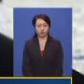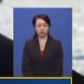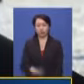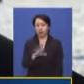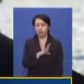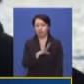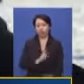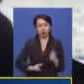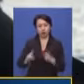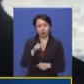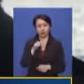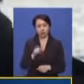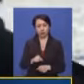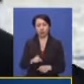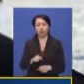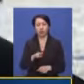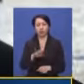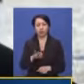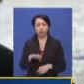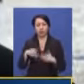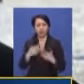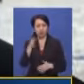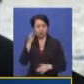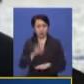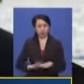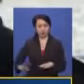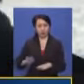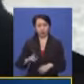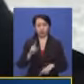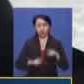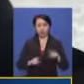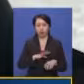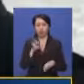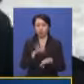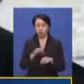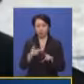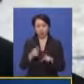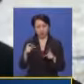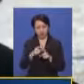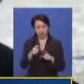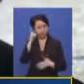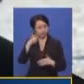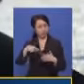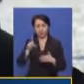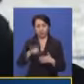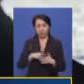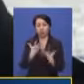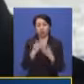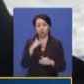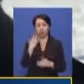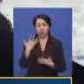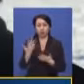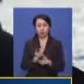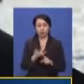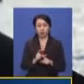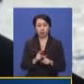Были разговоры, что он предатель, который сдался немцам. Близким было больно от таких слов. Они, конечно же, в это не верили. День, когда его нашли,